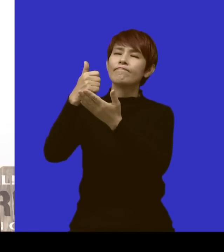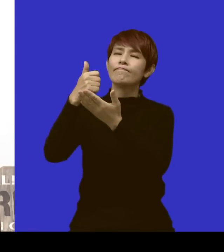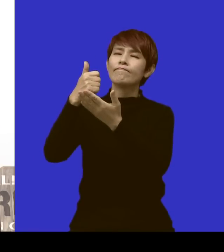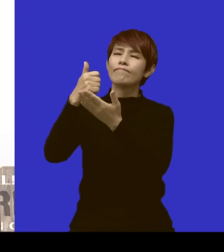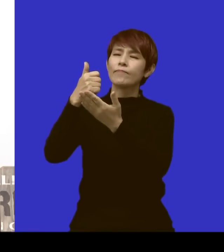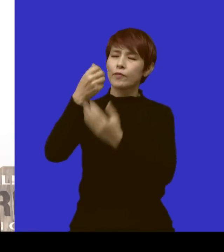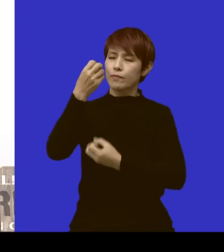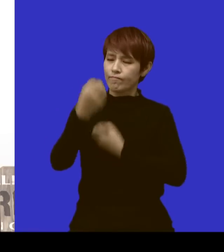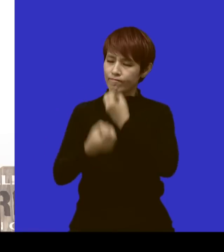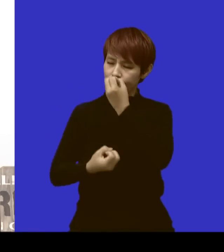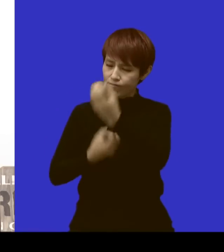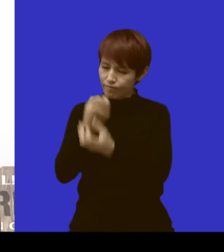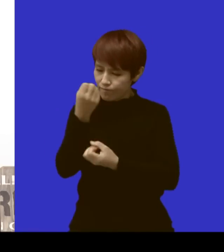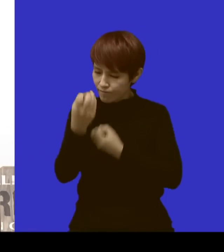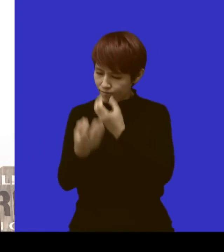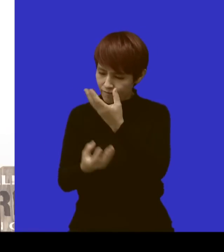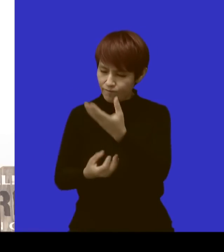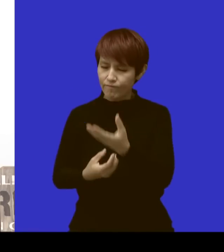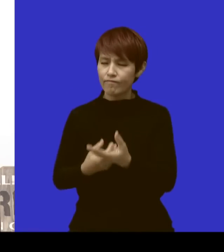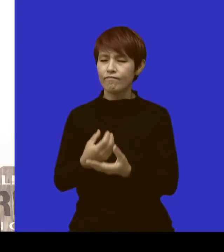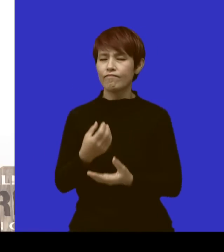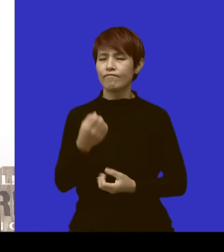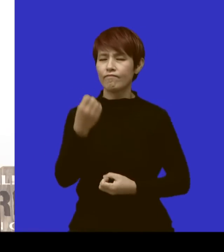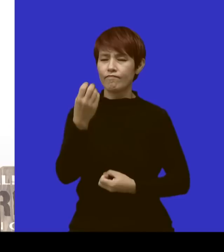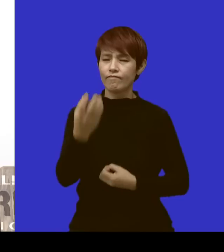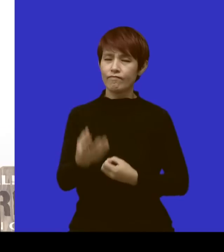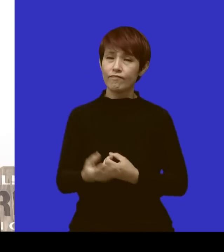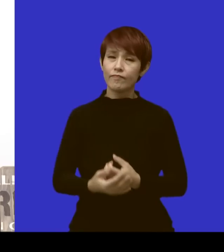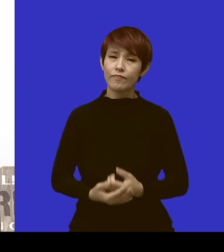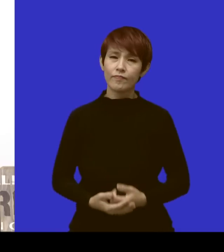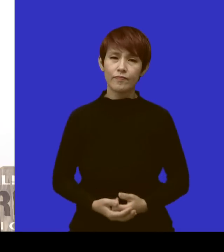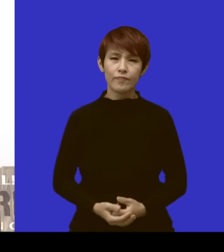고백하고 그리고